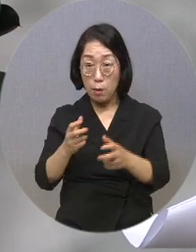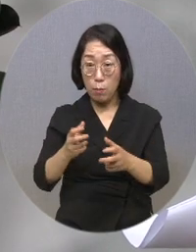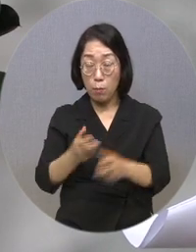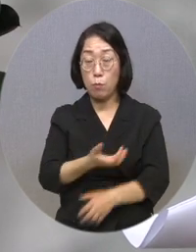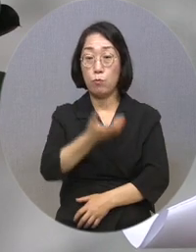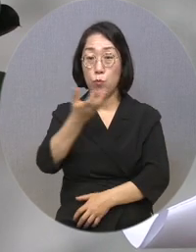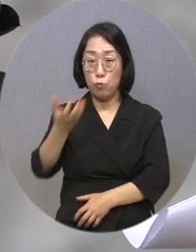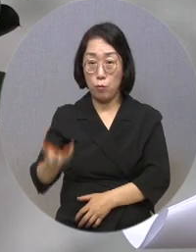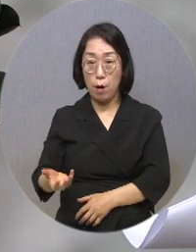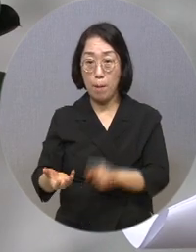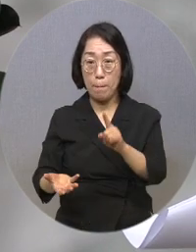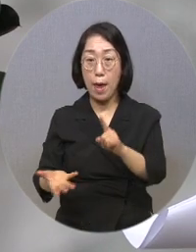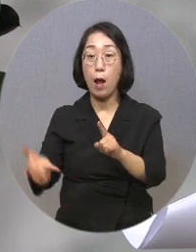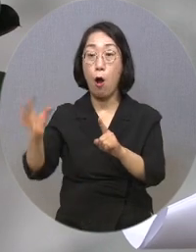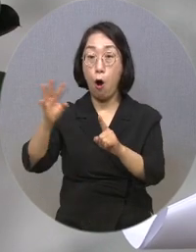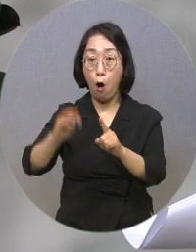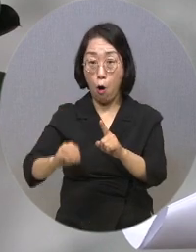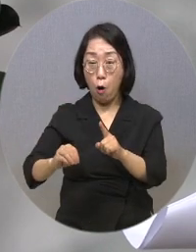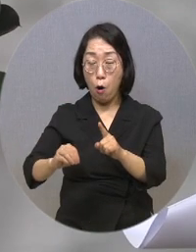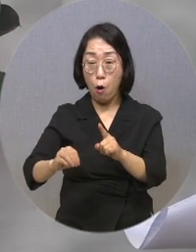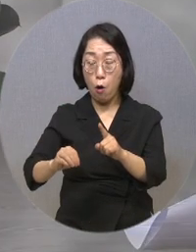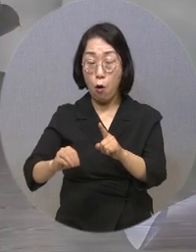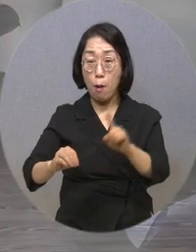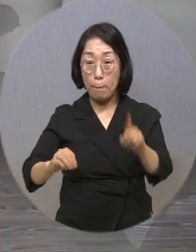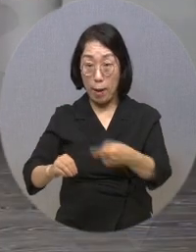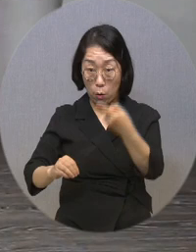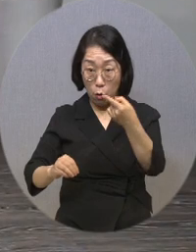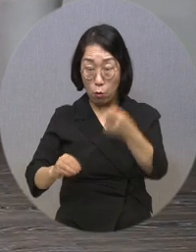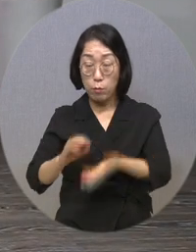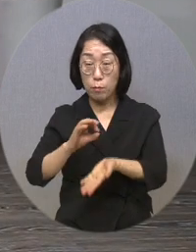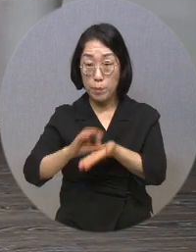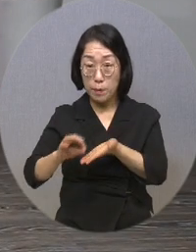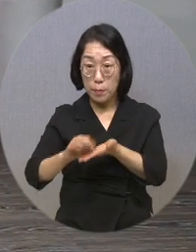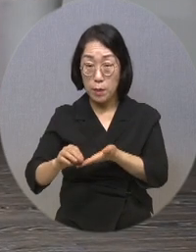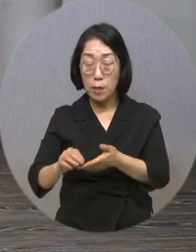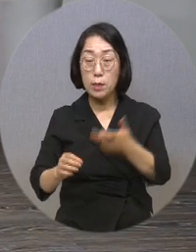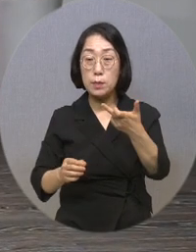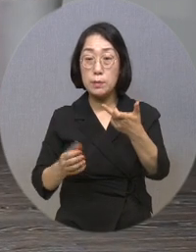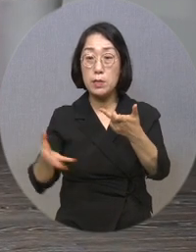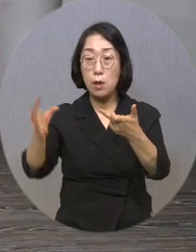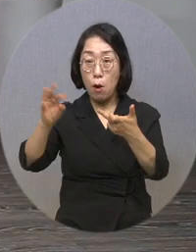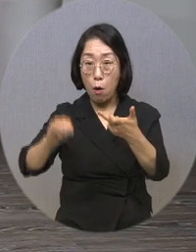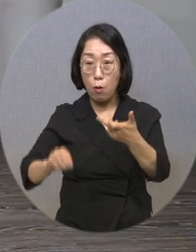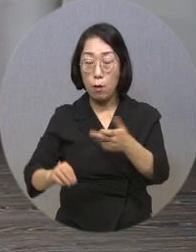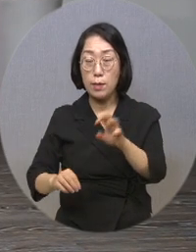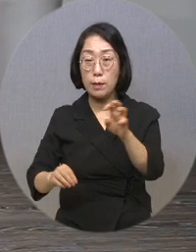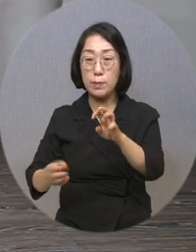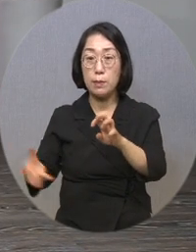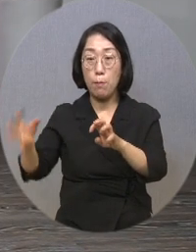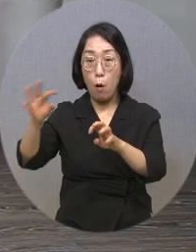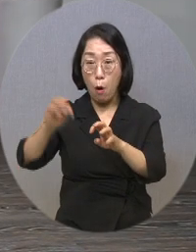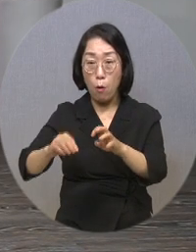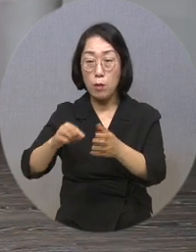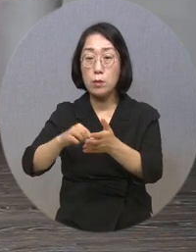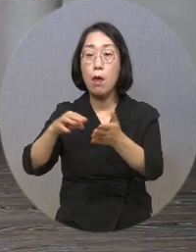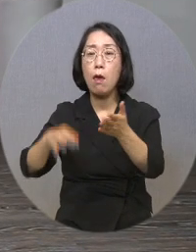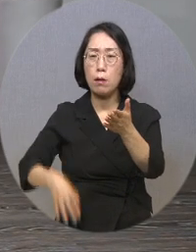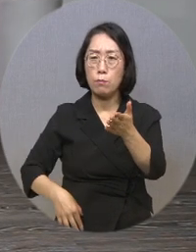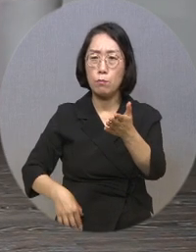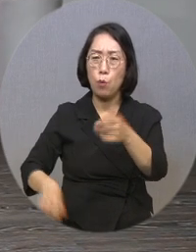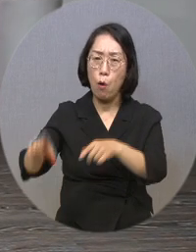투자했다 하면 업종에 따라 다르지만 17억에서 30억을 중과세를 내야